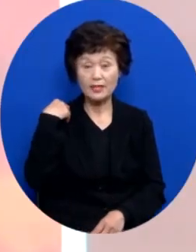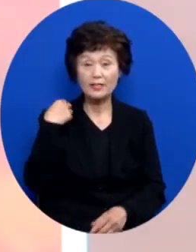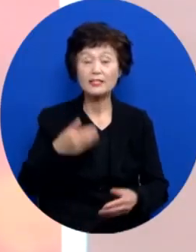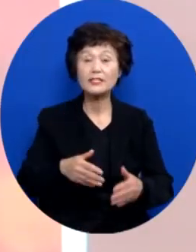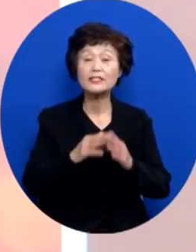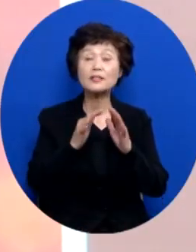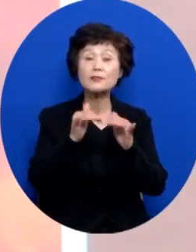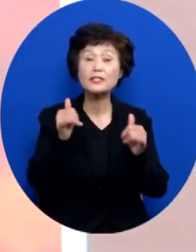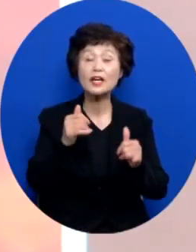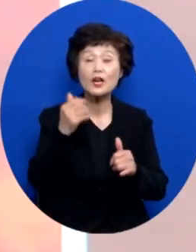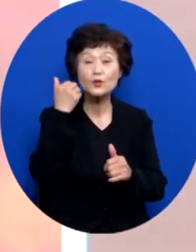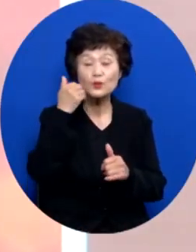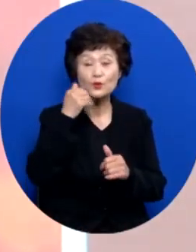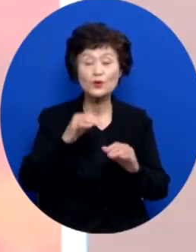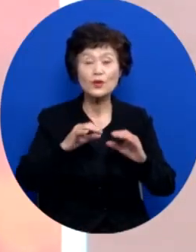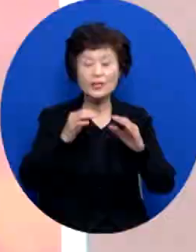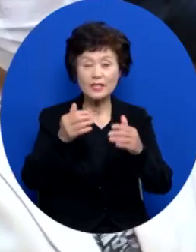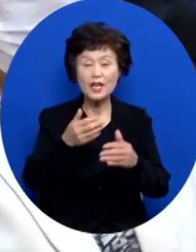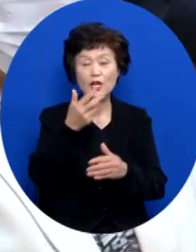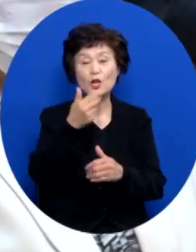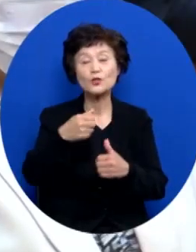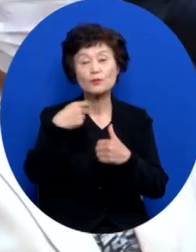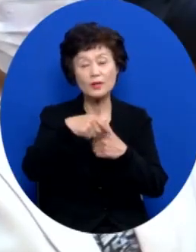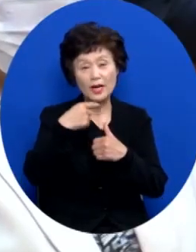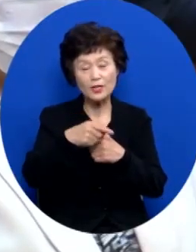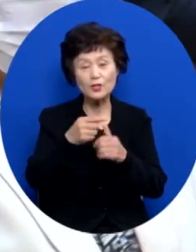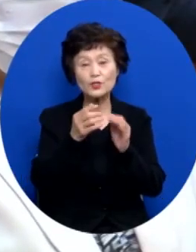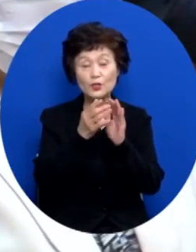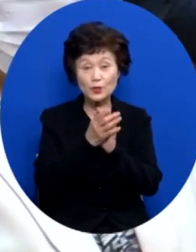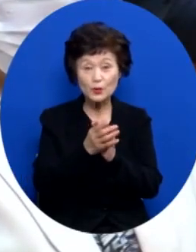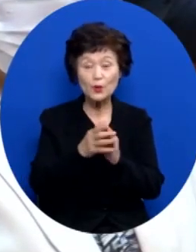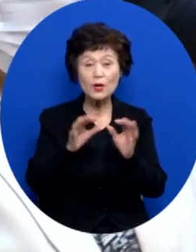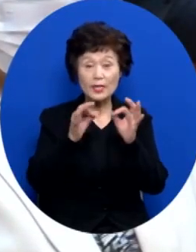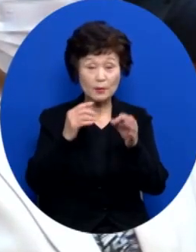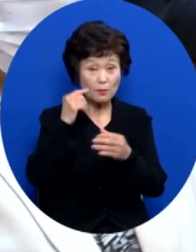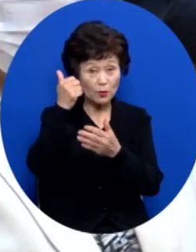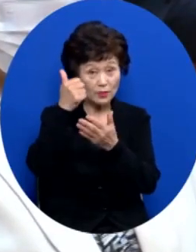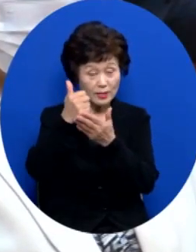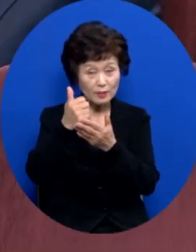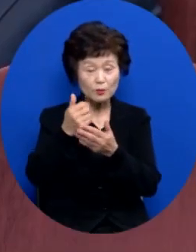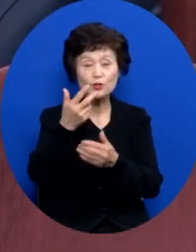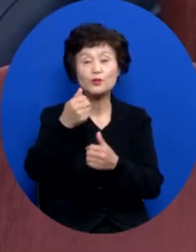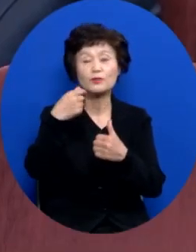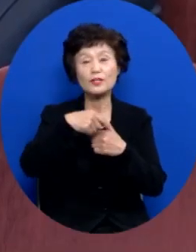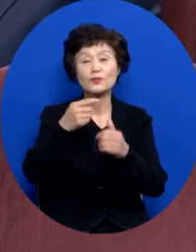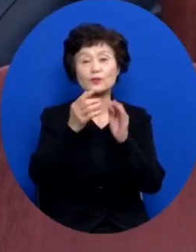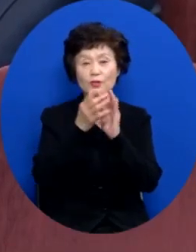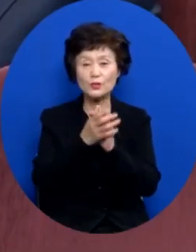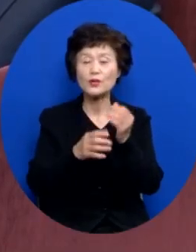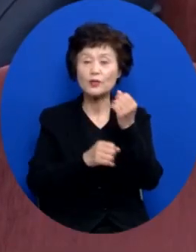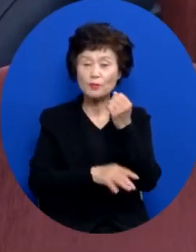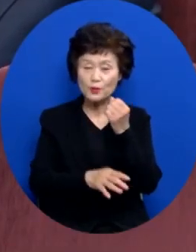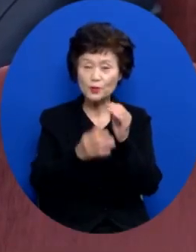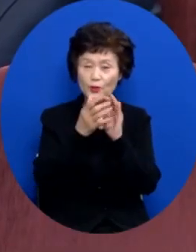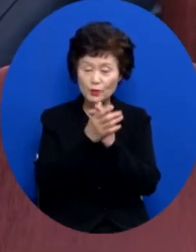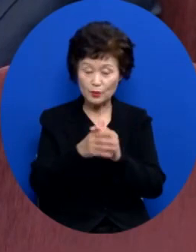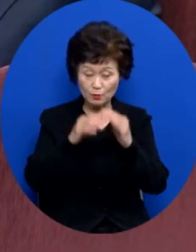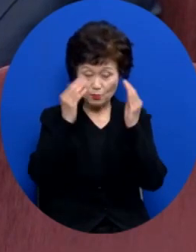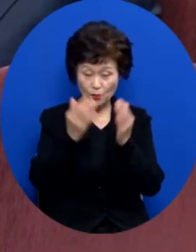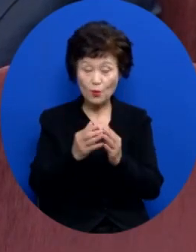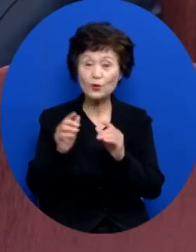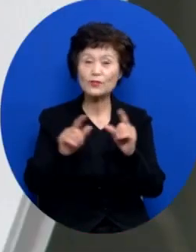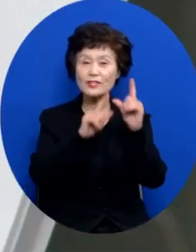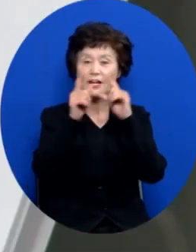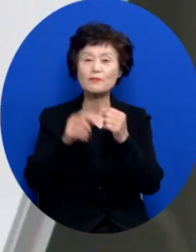설립자이자 세계 주기도 운동연합 대표 김석원 목사는 주기도문은 근본적인 기도이자 모든 삶의